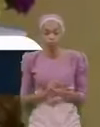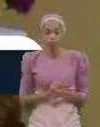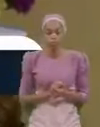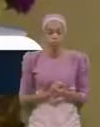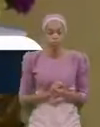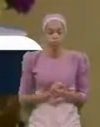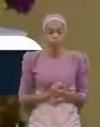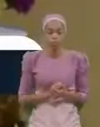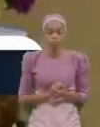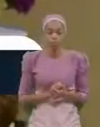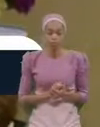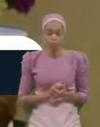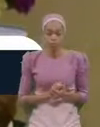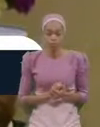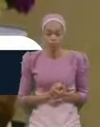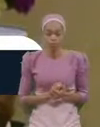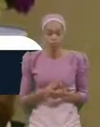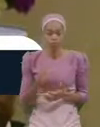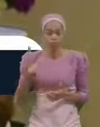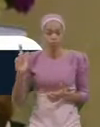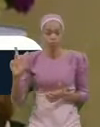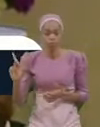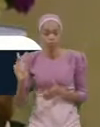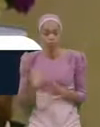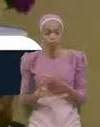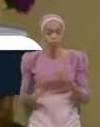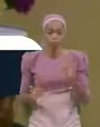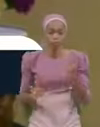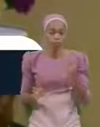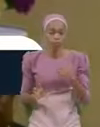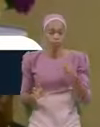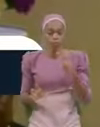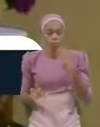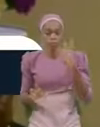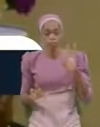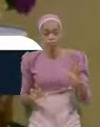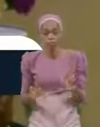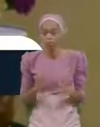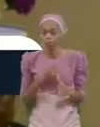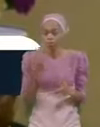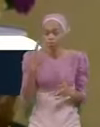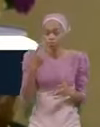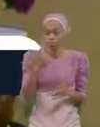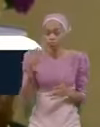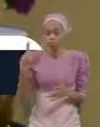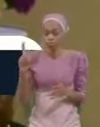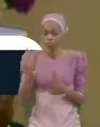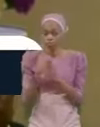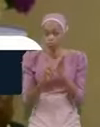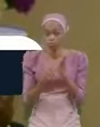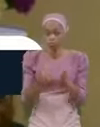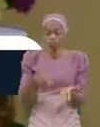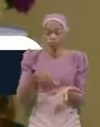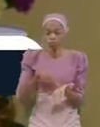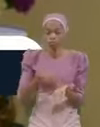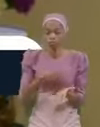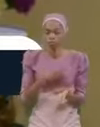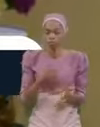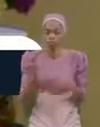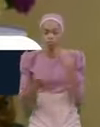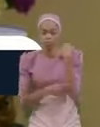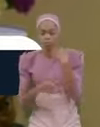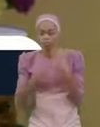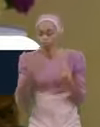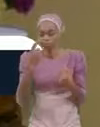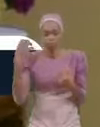texte Luc 10 25 un docteur de la loi se leva et dit à Jésus pour